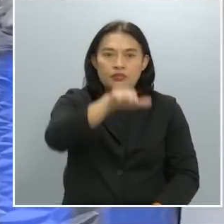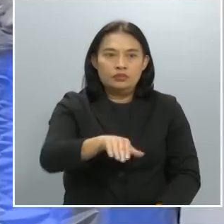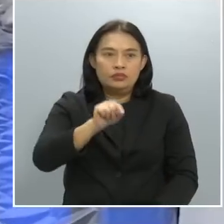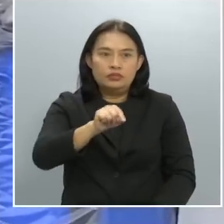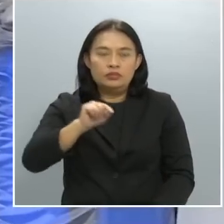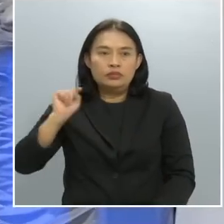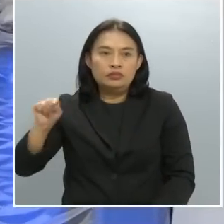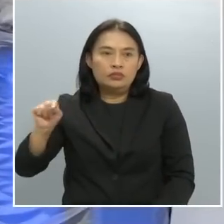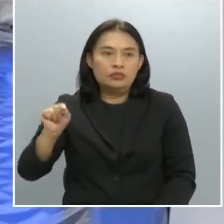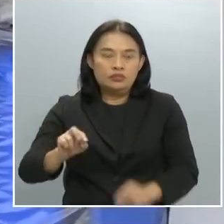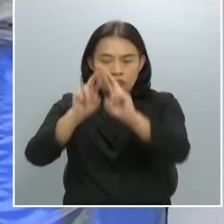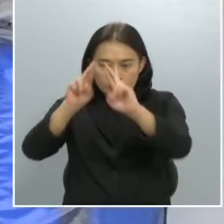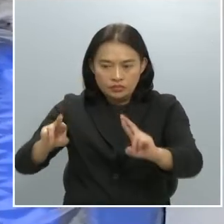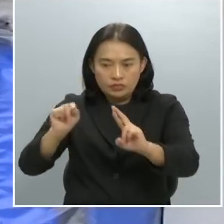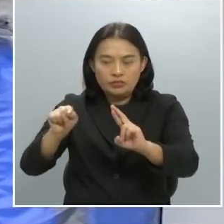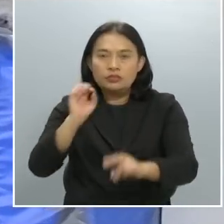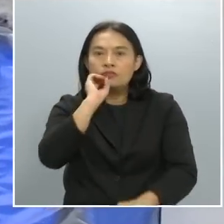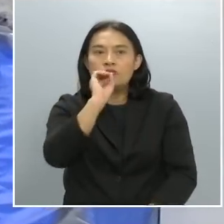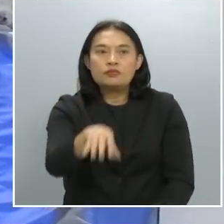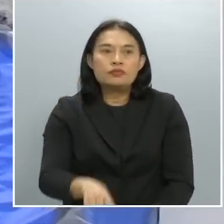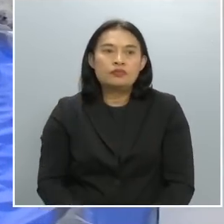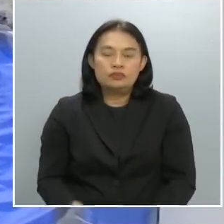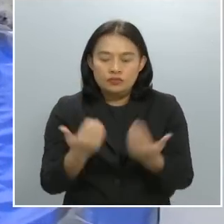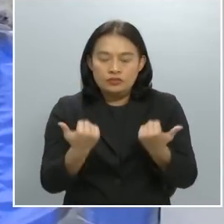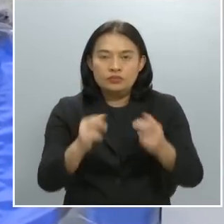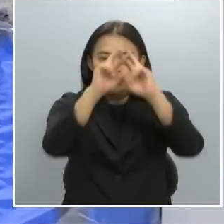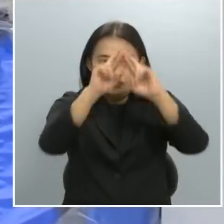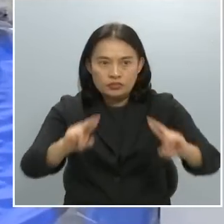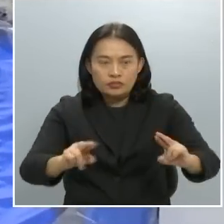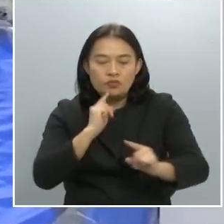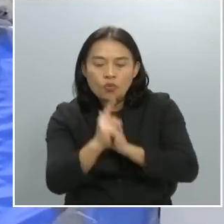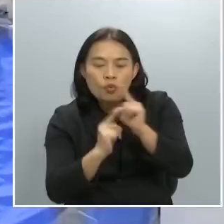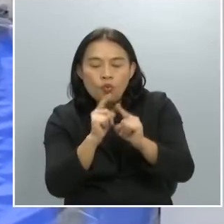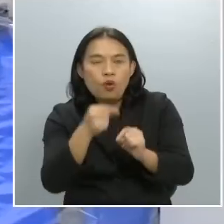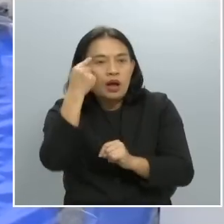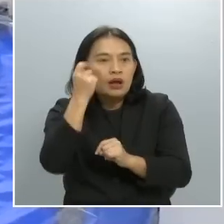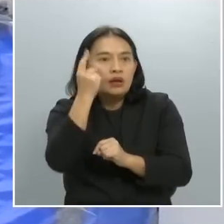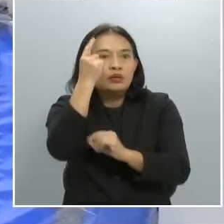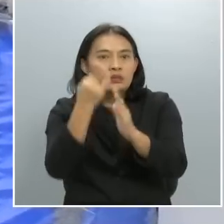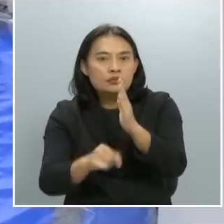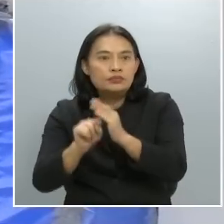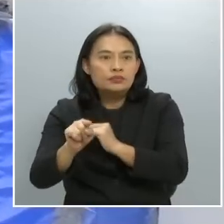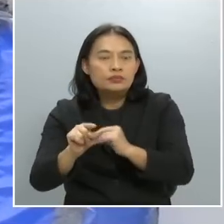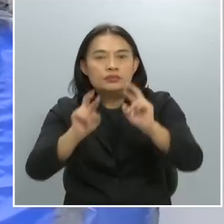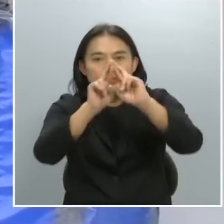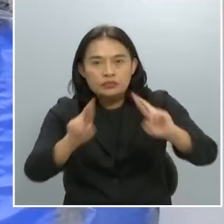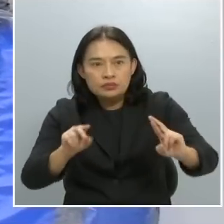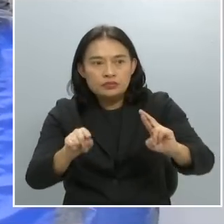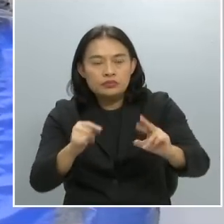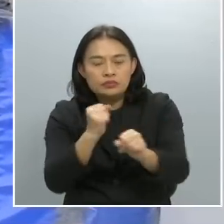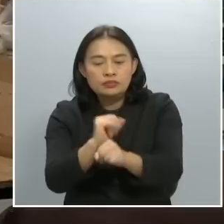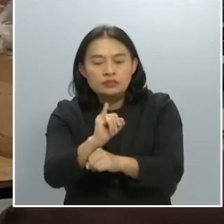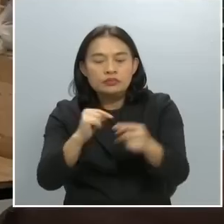างสักที่ร้านอีกร้านหนึ่งก็บอกว่าตอนนี้ที่ร้านเขาถูกทัวร์ลงคนไปเข้าใจผิดคิดว่าเป็นร้านที่ไปอนาจารลูกค้